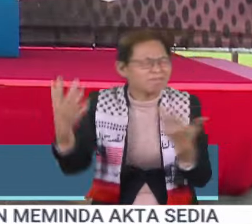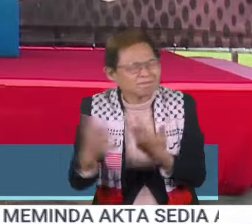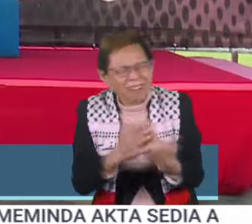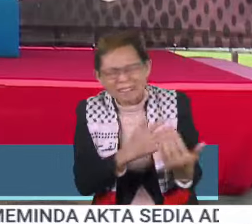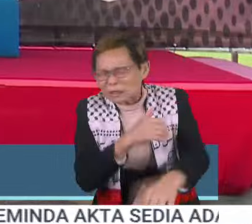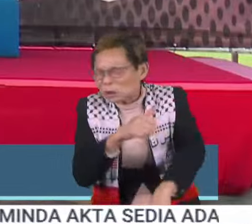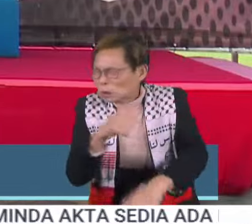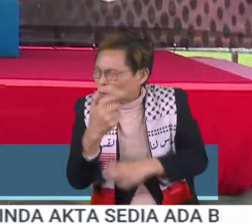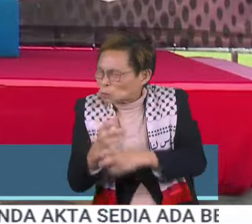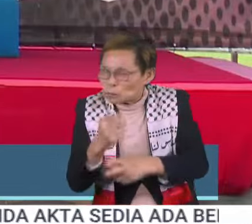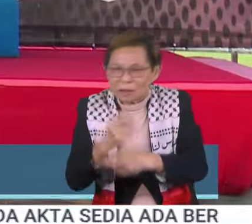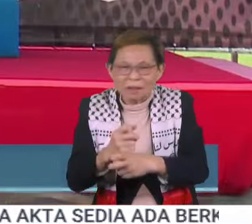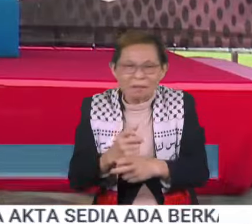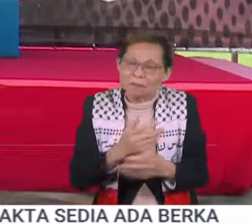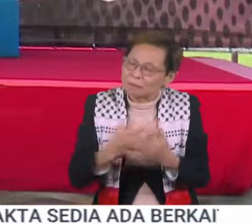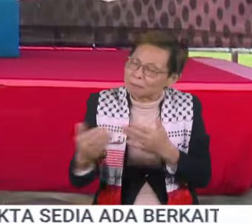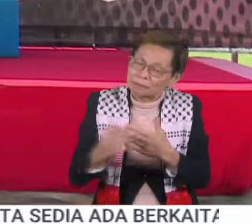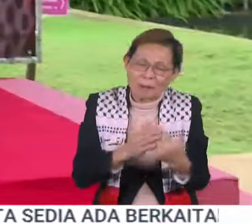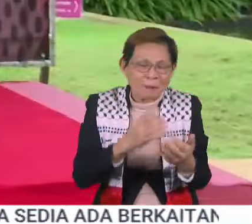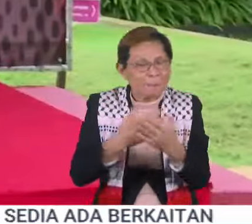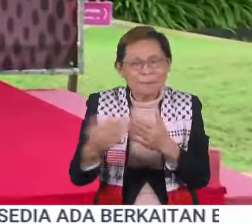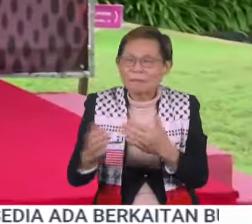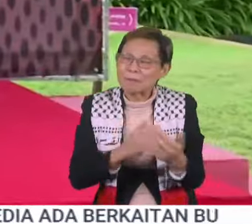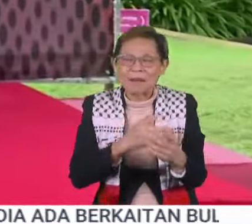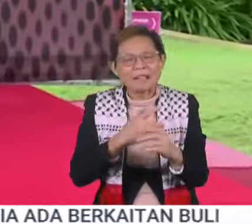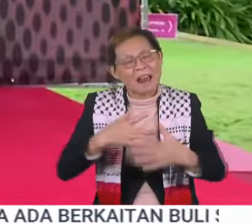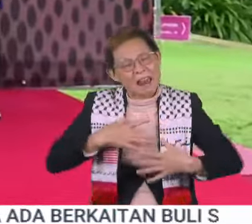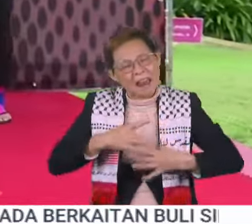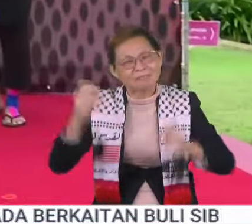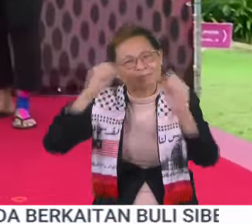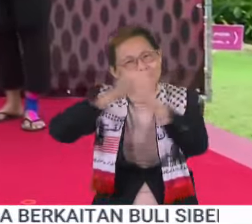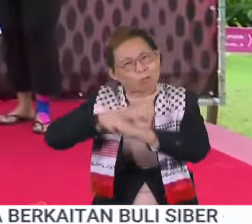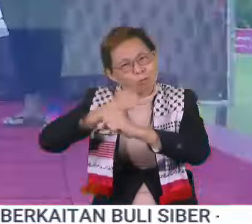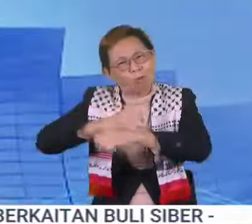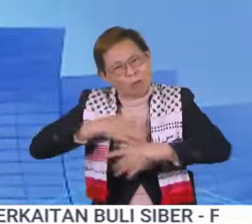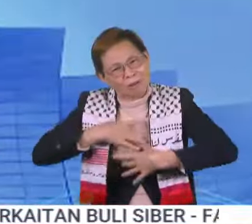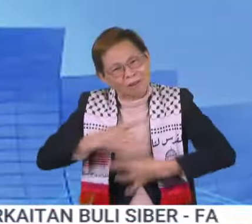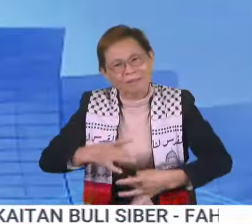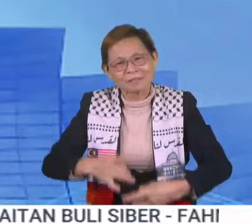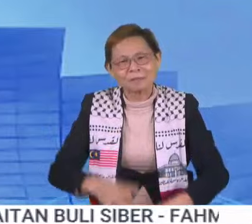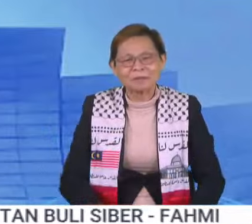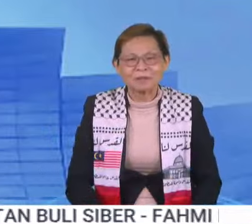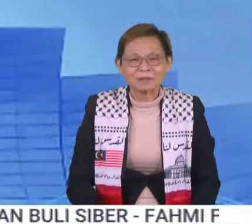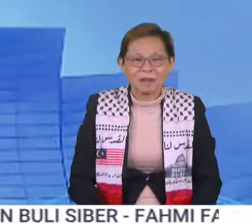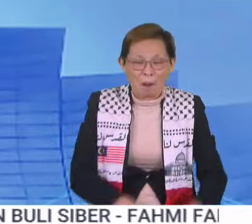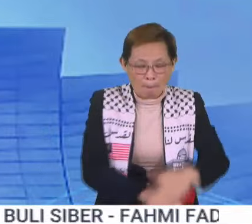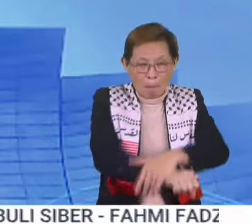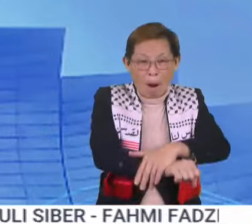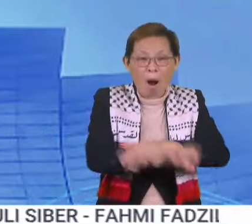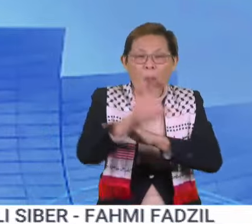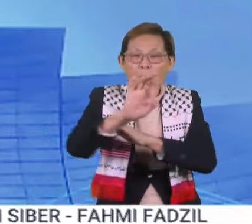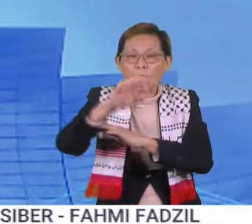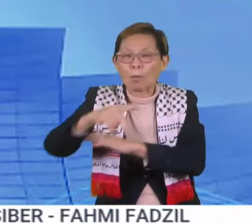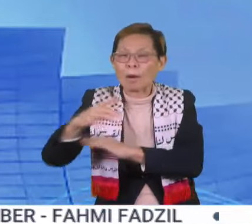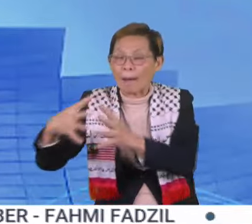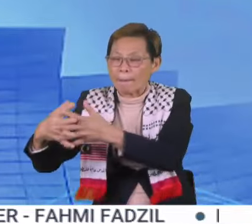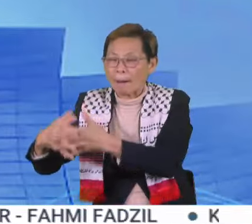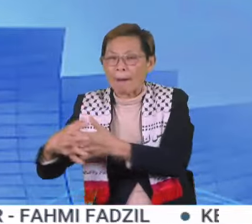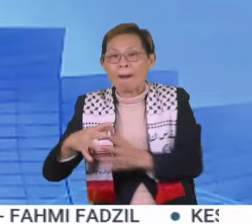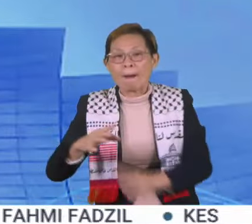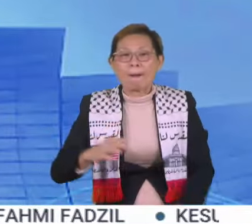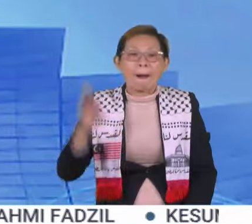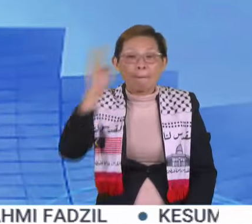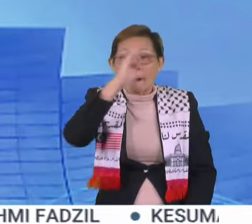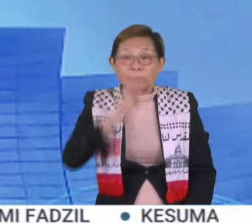tough sikit lah, tapi they like the challenge. Bola sepak Copa America. Brazil